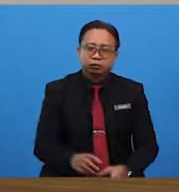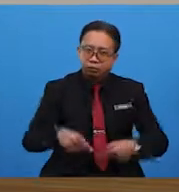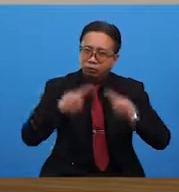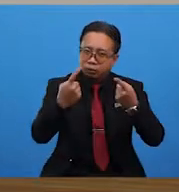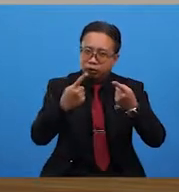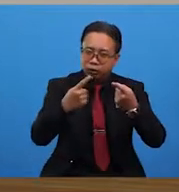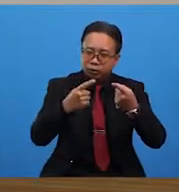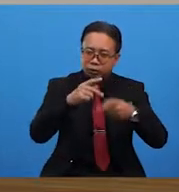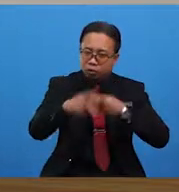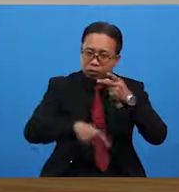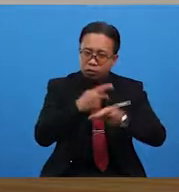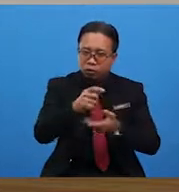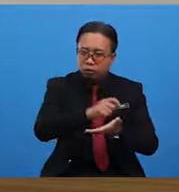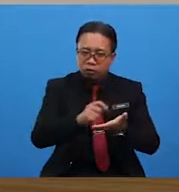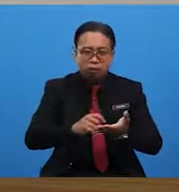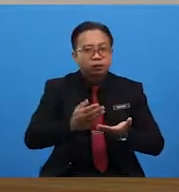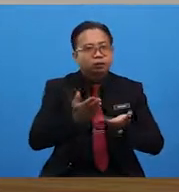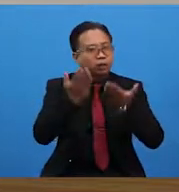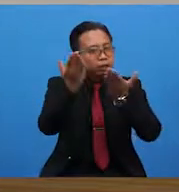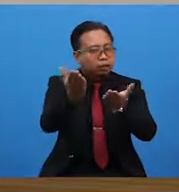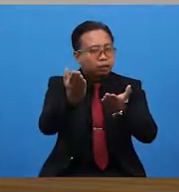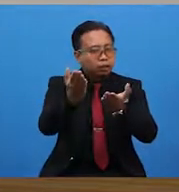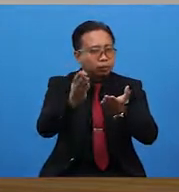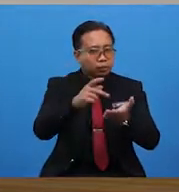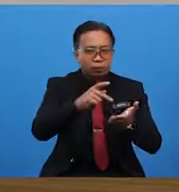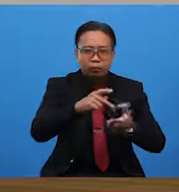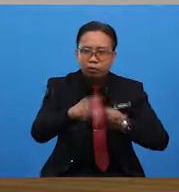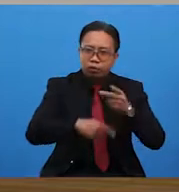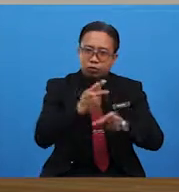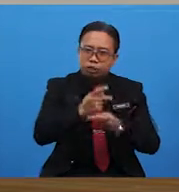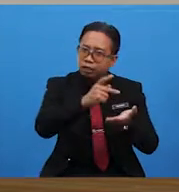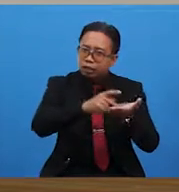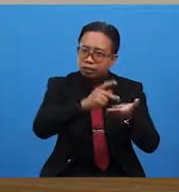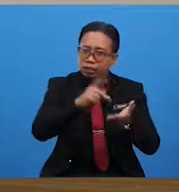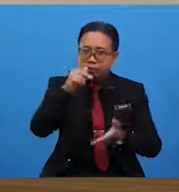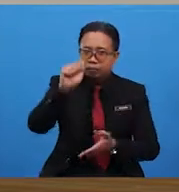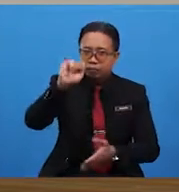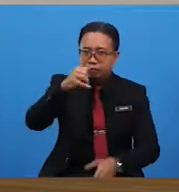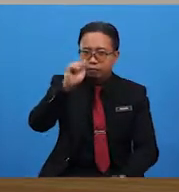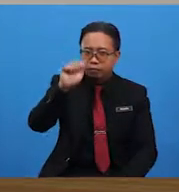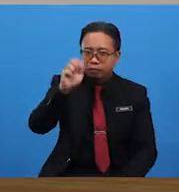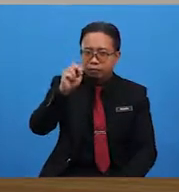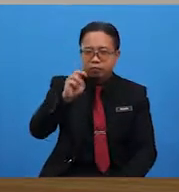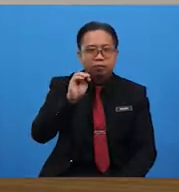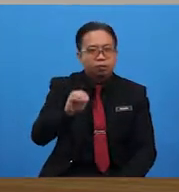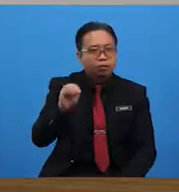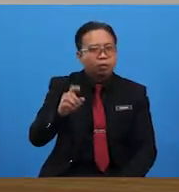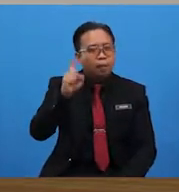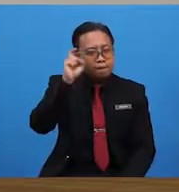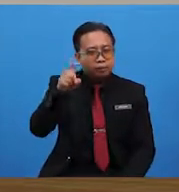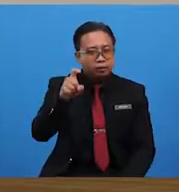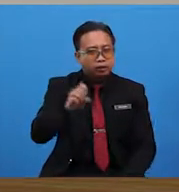proses penulisan cadangan projek kajian pada bagian ini pelajar akan diminta mengulas lebih lanjut mengenai